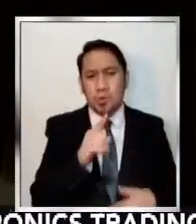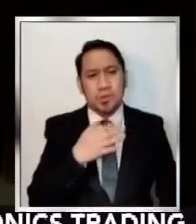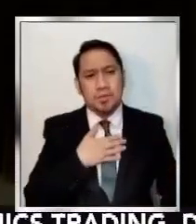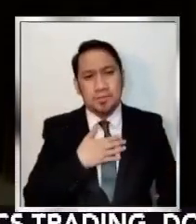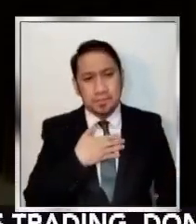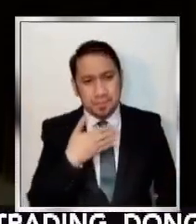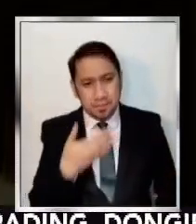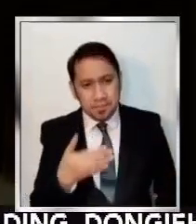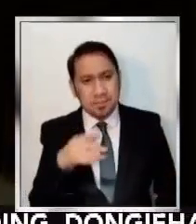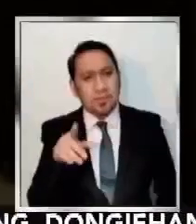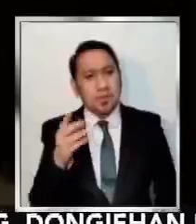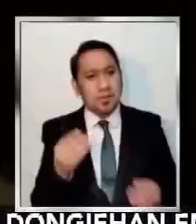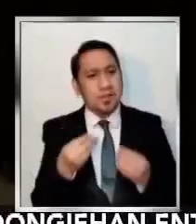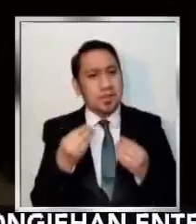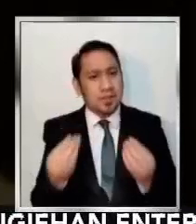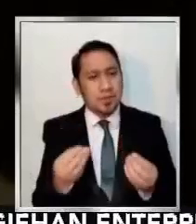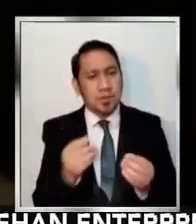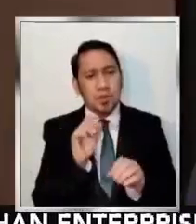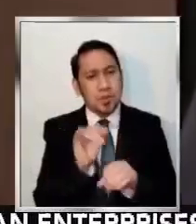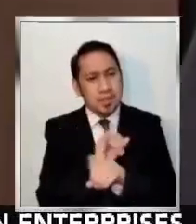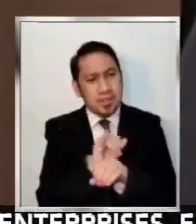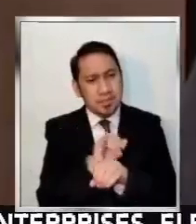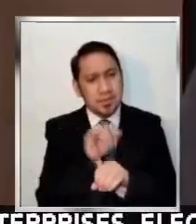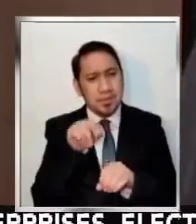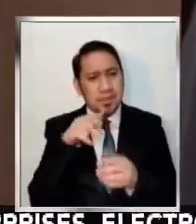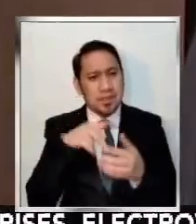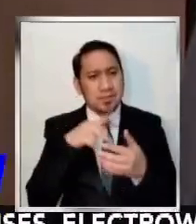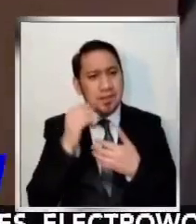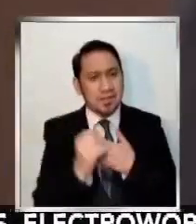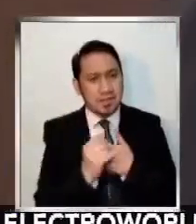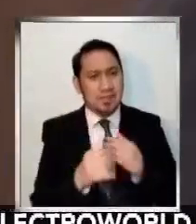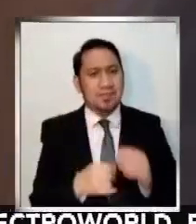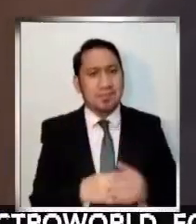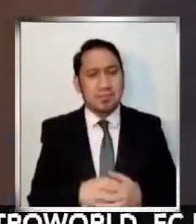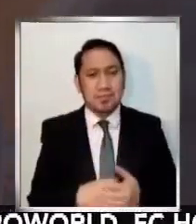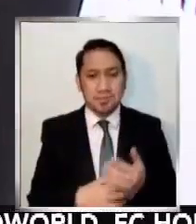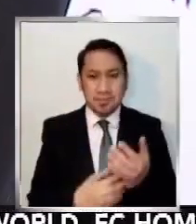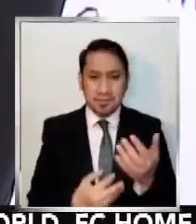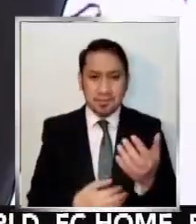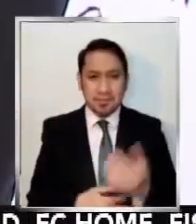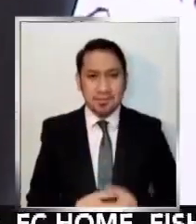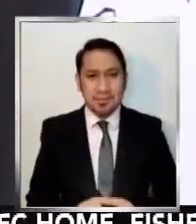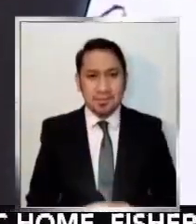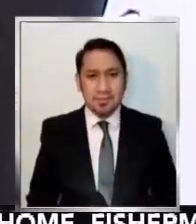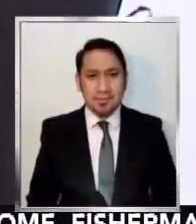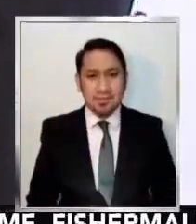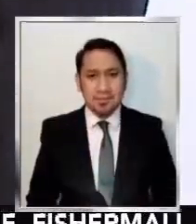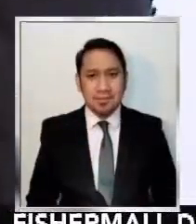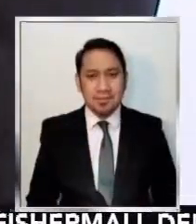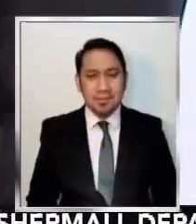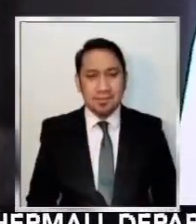binigay niya, yung hard work niya para sa project na to. Katatibayan, updated sa showbiz happenings.